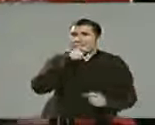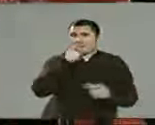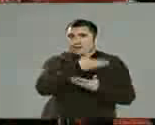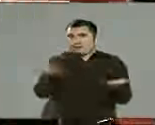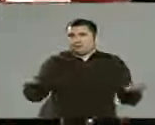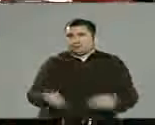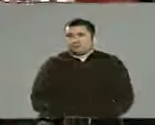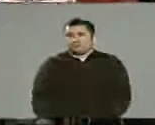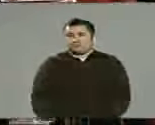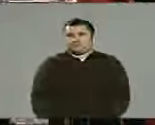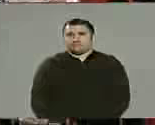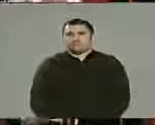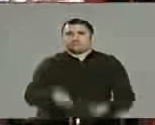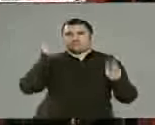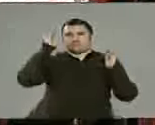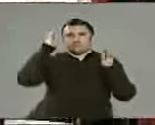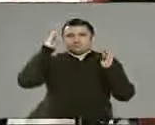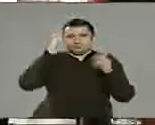keiner.